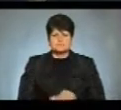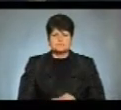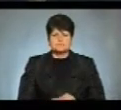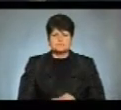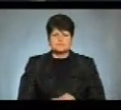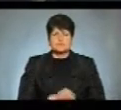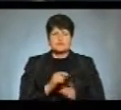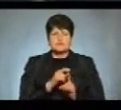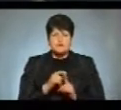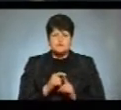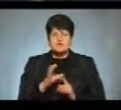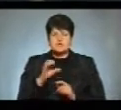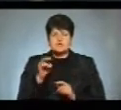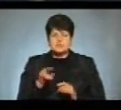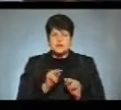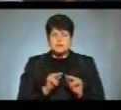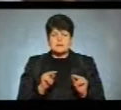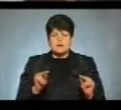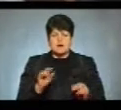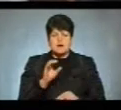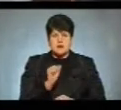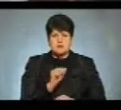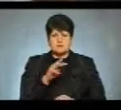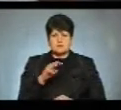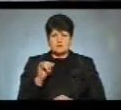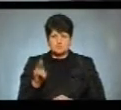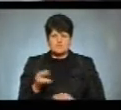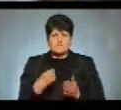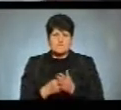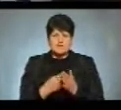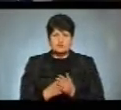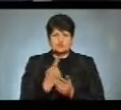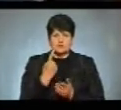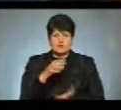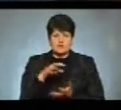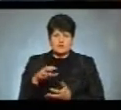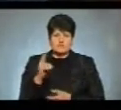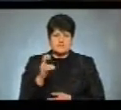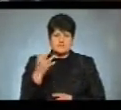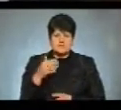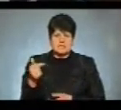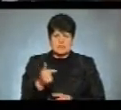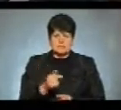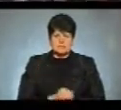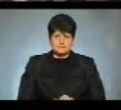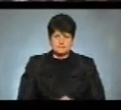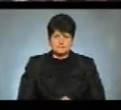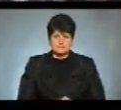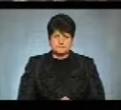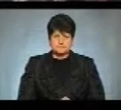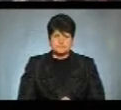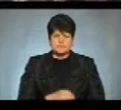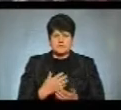За словами соціального педагога Карітасу Аліни Муц, собівартість кожного продуктового набору – 250 гривень. напевно,